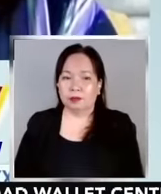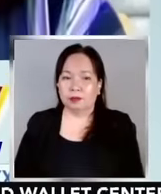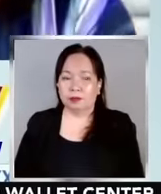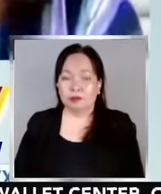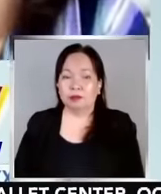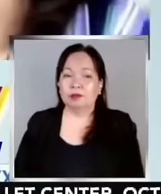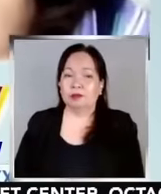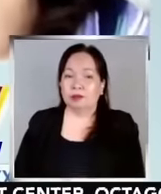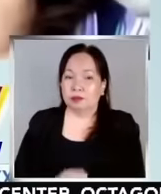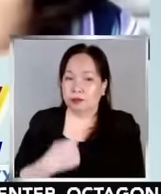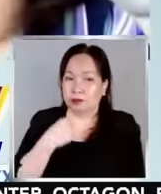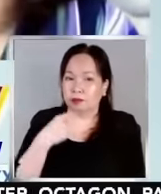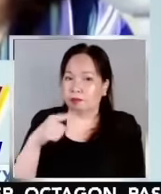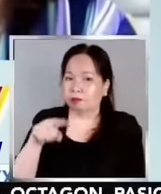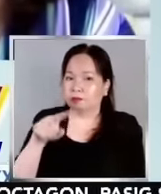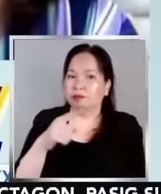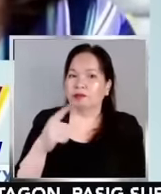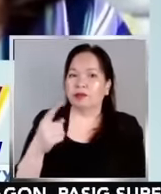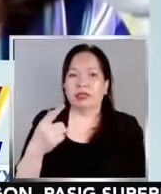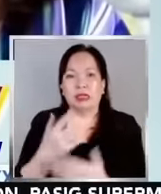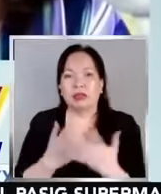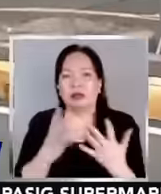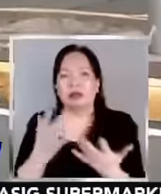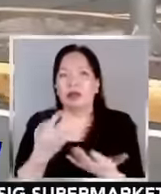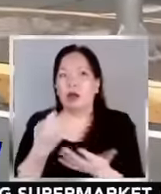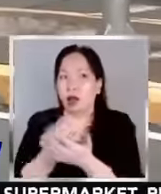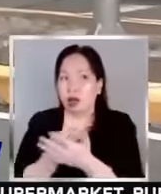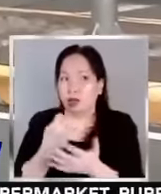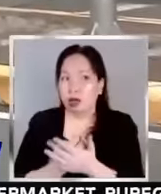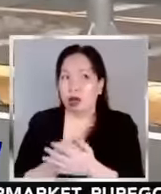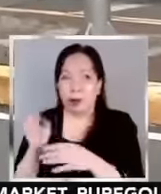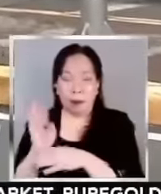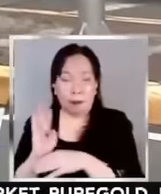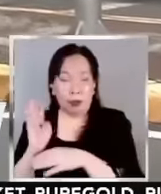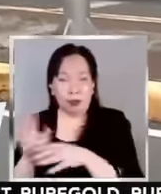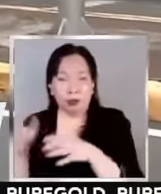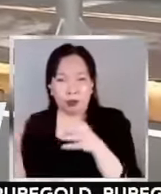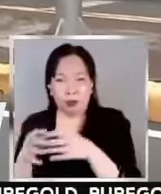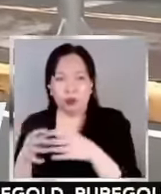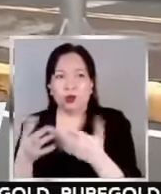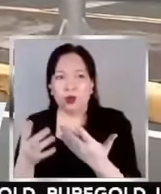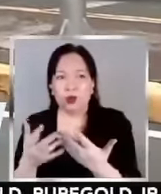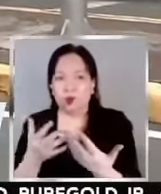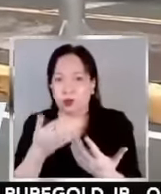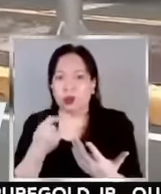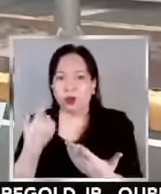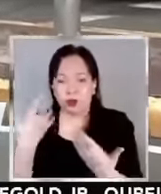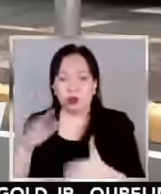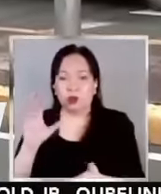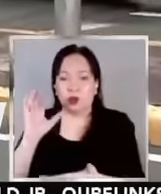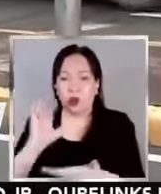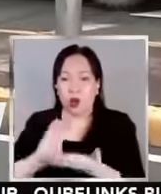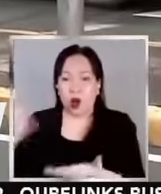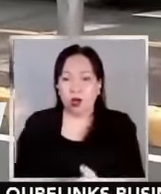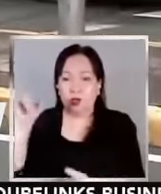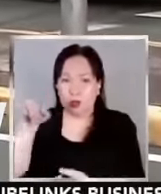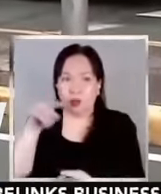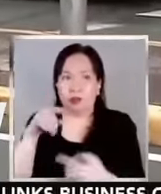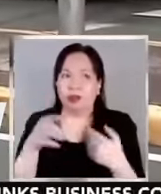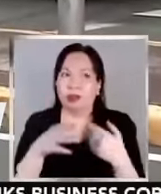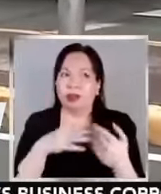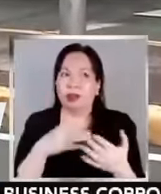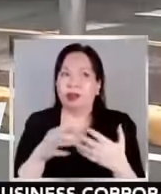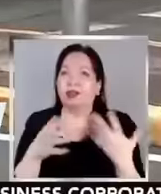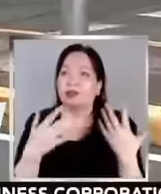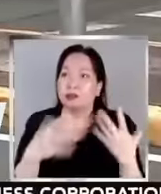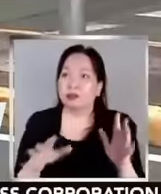y ng ekonomiya ng ng business sector yung nakapag college kahit na Hindi natapos ng college Mas